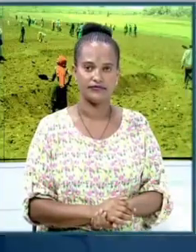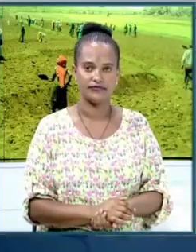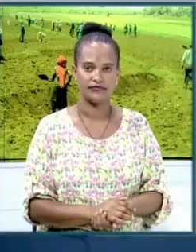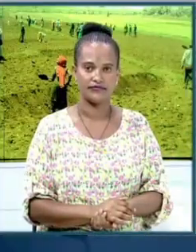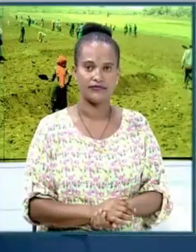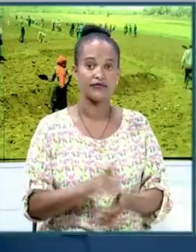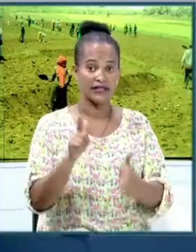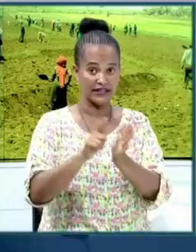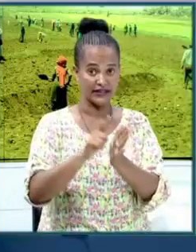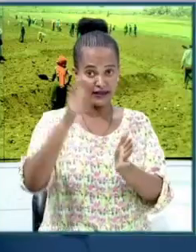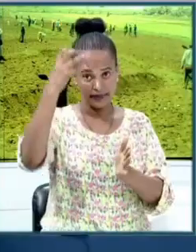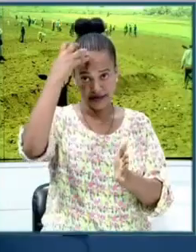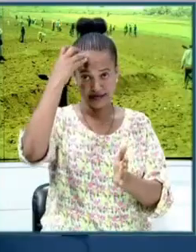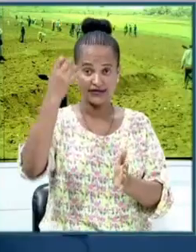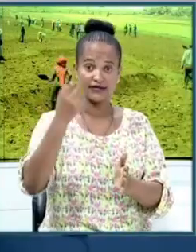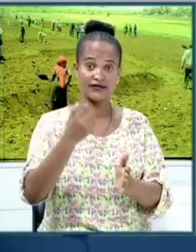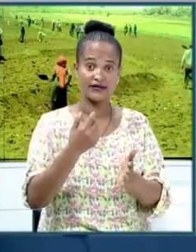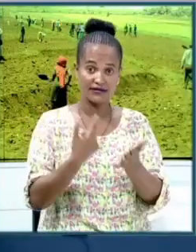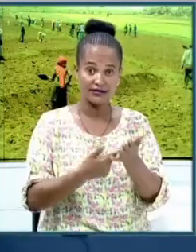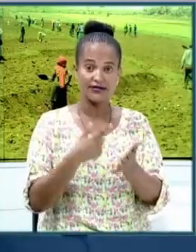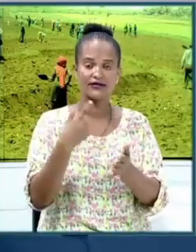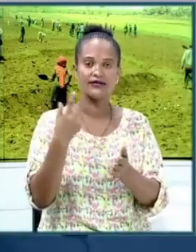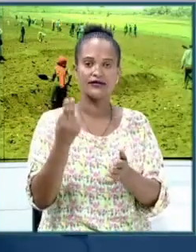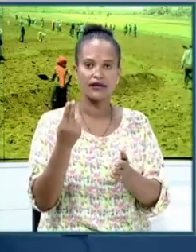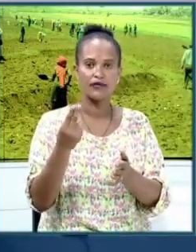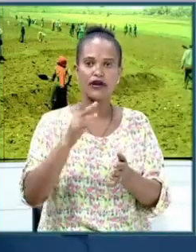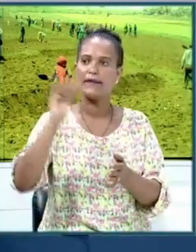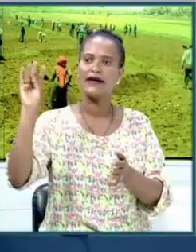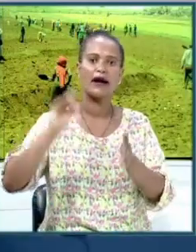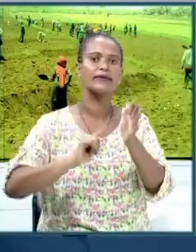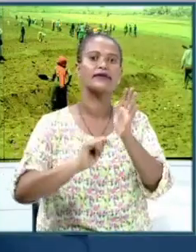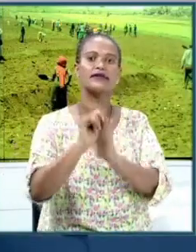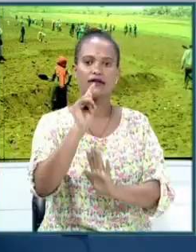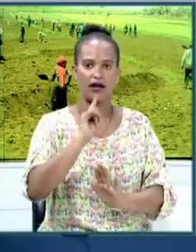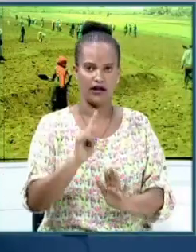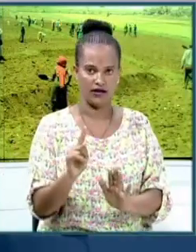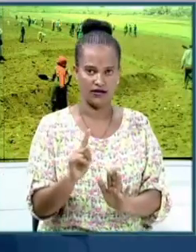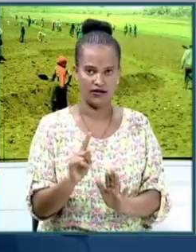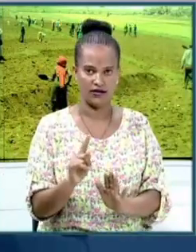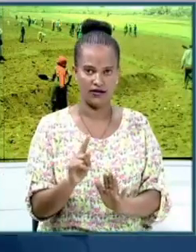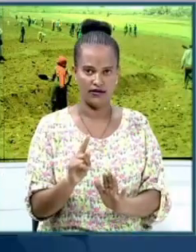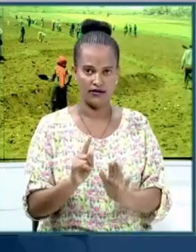እቲ ሕገ መንግስቲ ሕቲ ሓንቲ ተለዓለላ መዳይ ናይ ምዕራብ ትግራይ